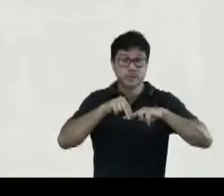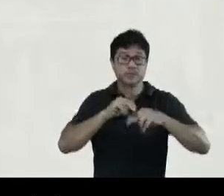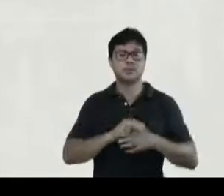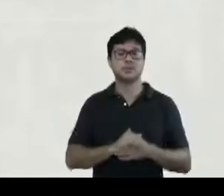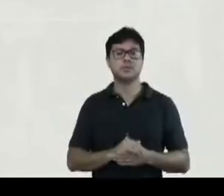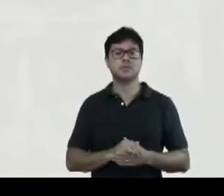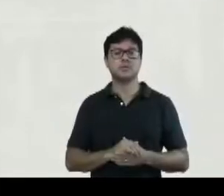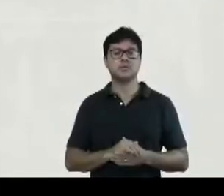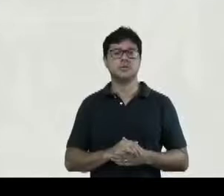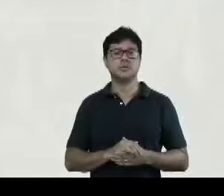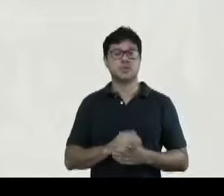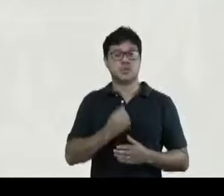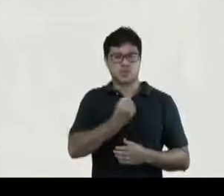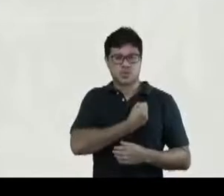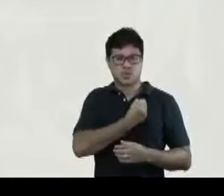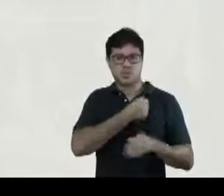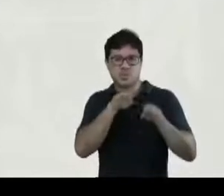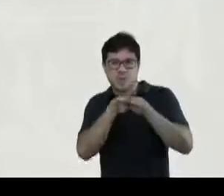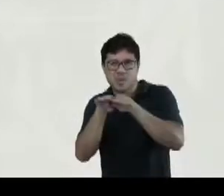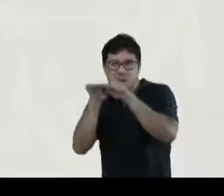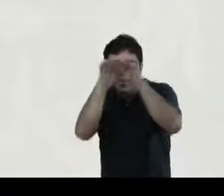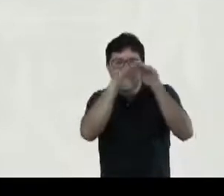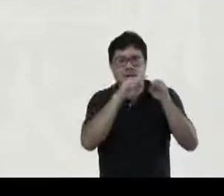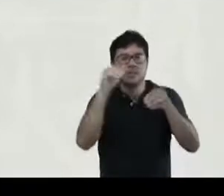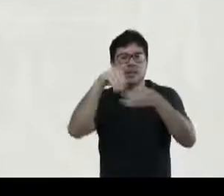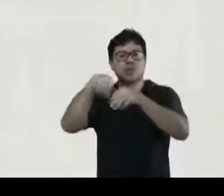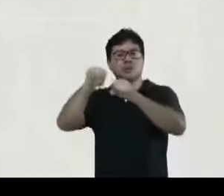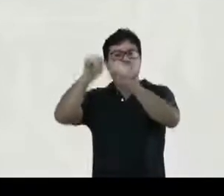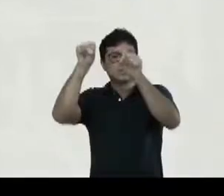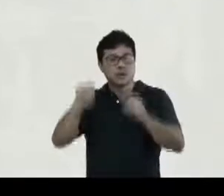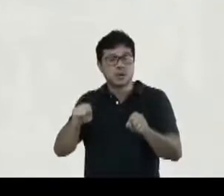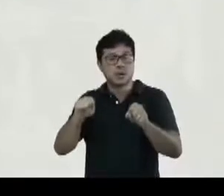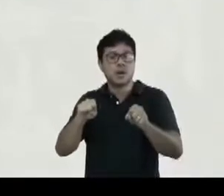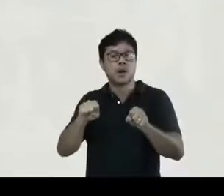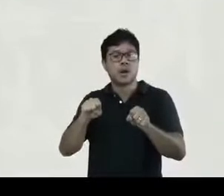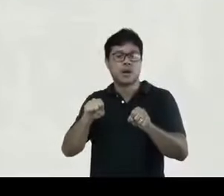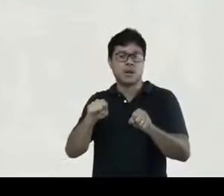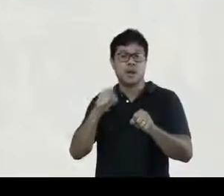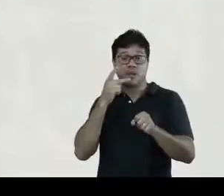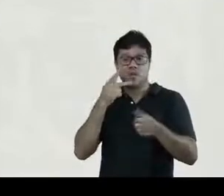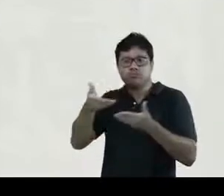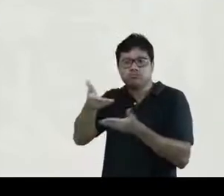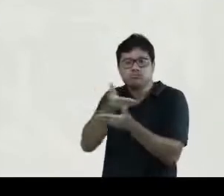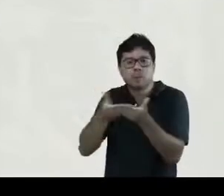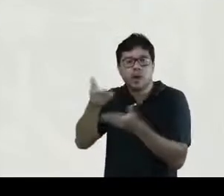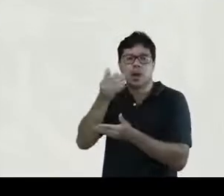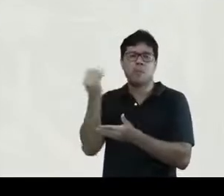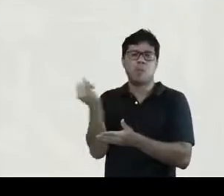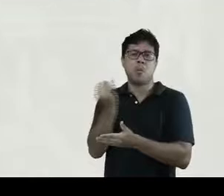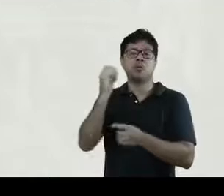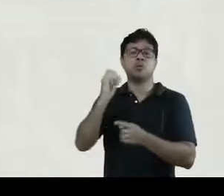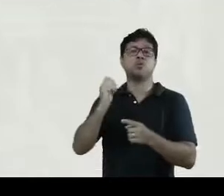Normnummer eigentlich wichtiger als jede Ansetzungsform.